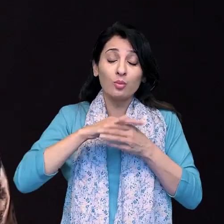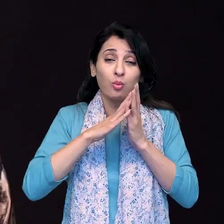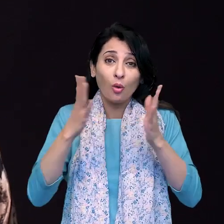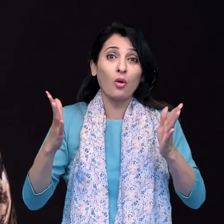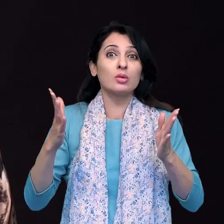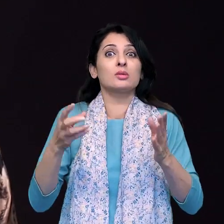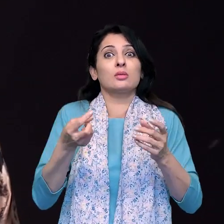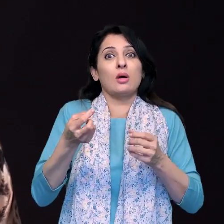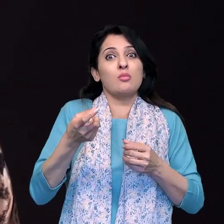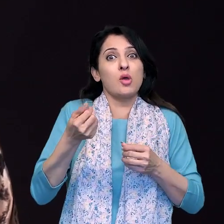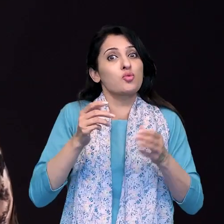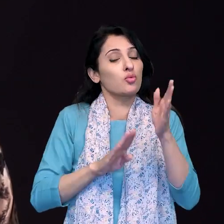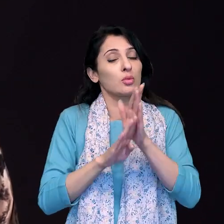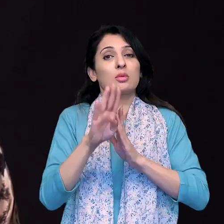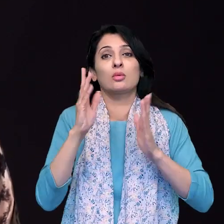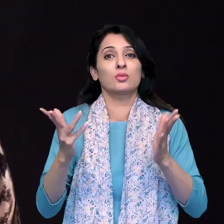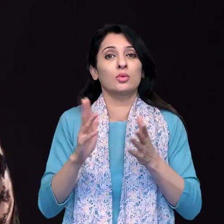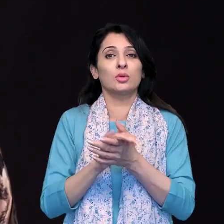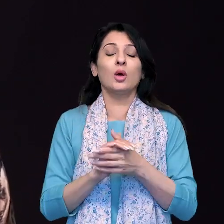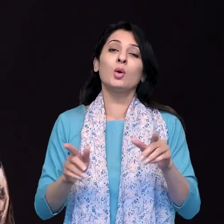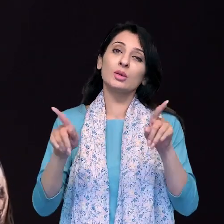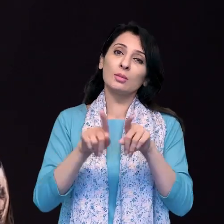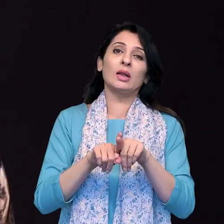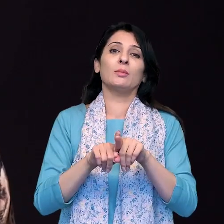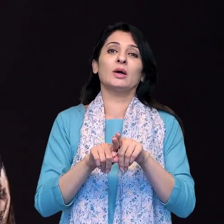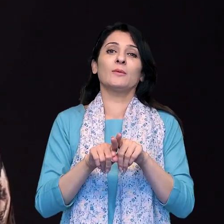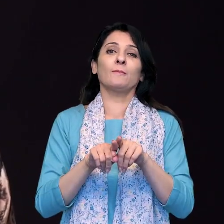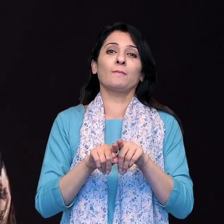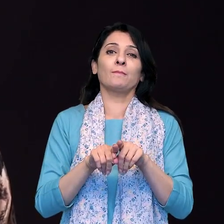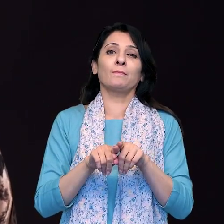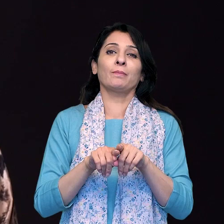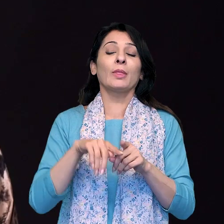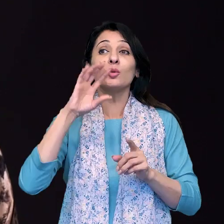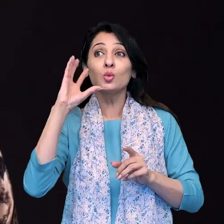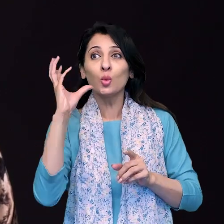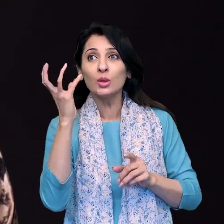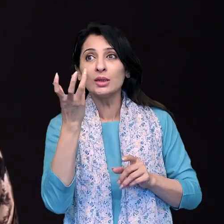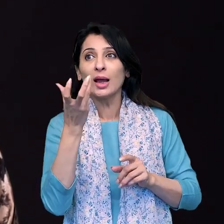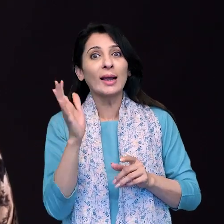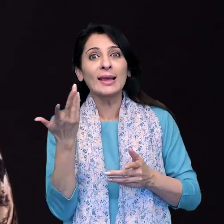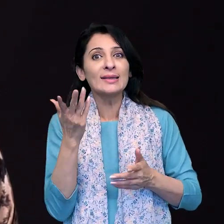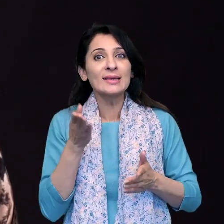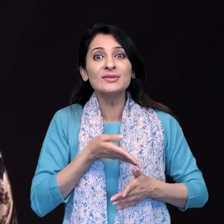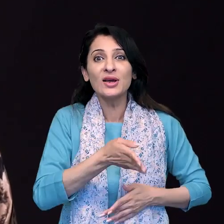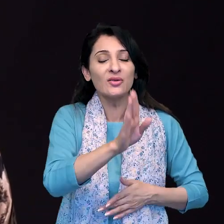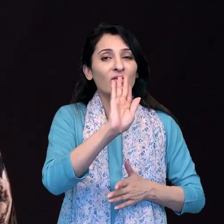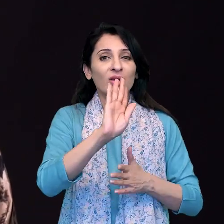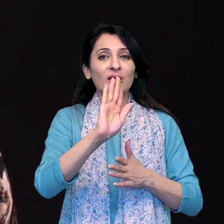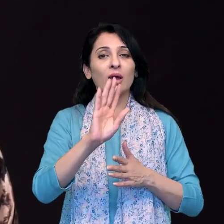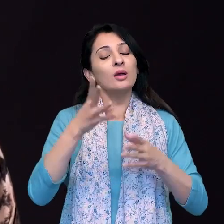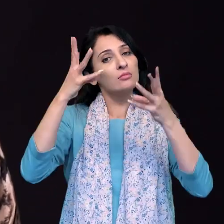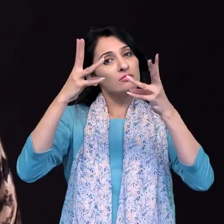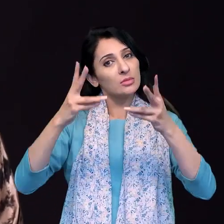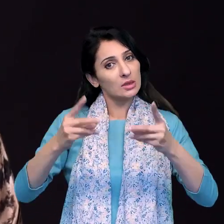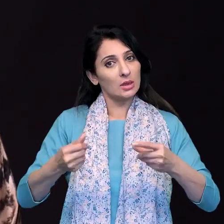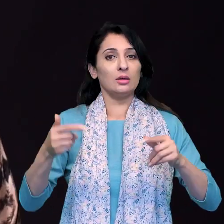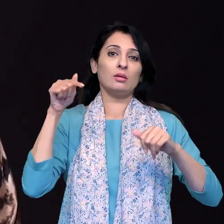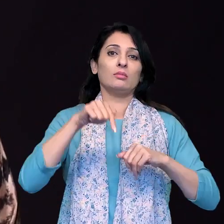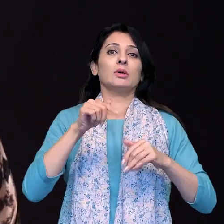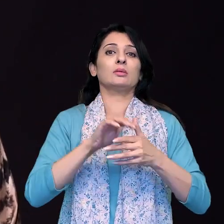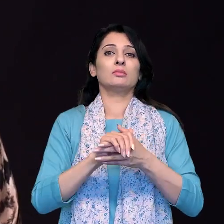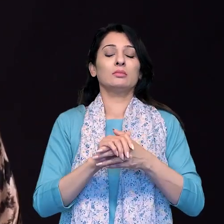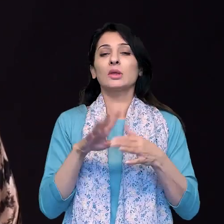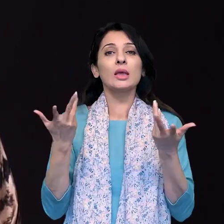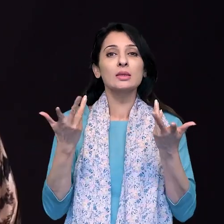रन्स बिकॉज ऑफ एंड विद ऑयल। सिमिलरली टुडे द वर्ल्ड रन्स वेल बिकॉज ऑफ